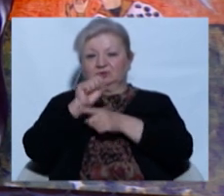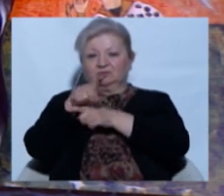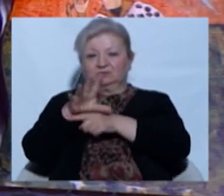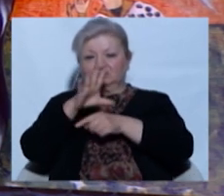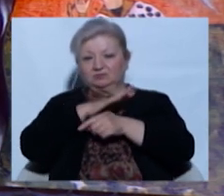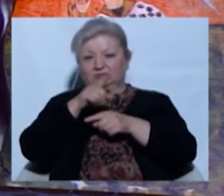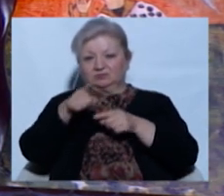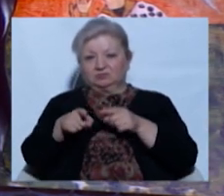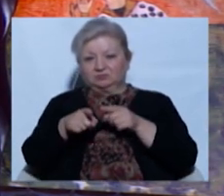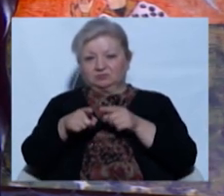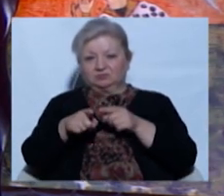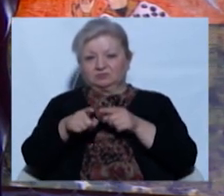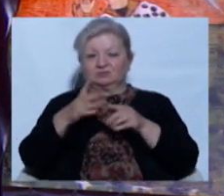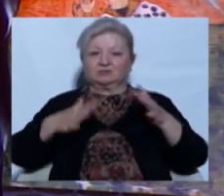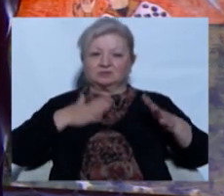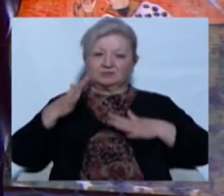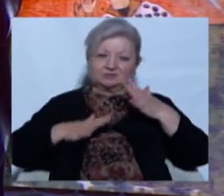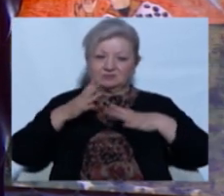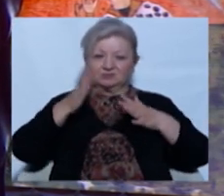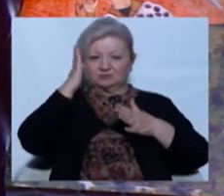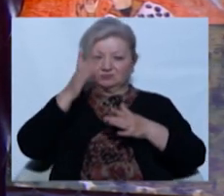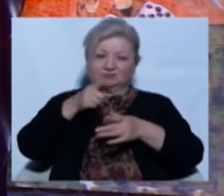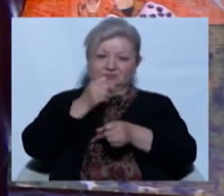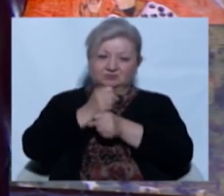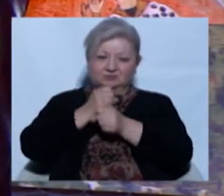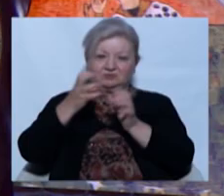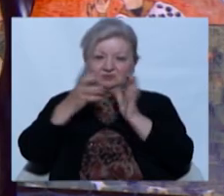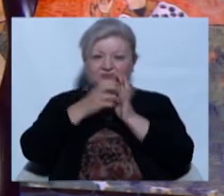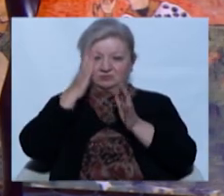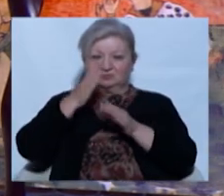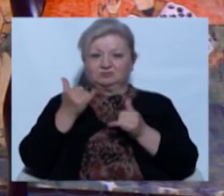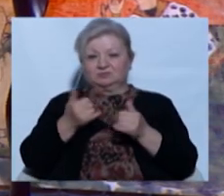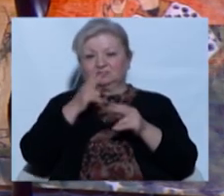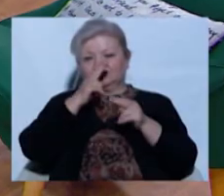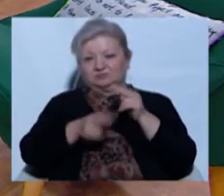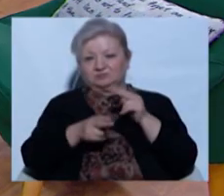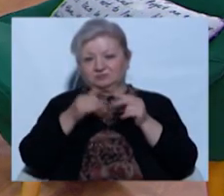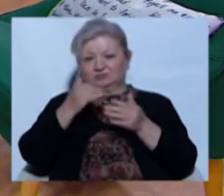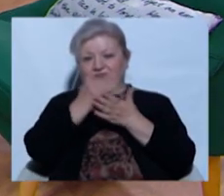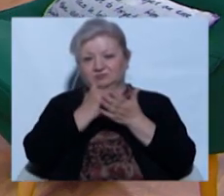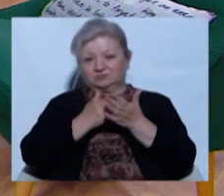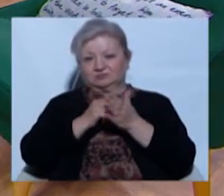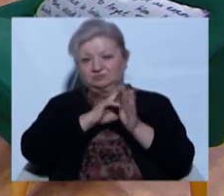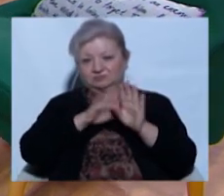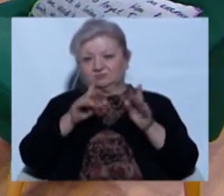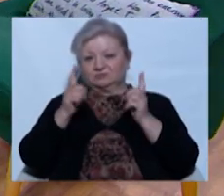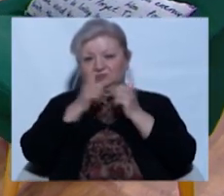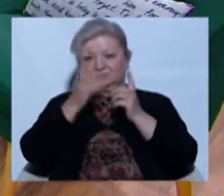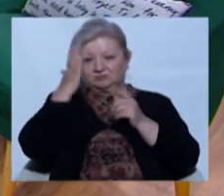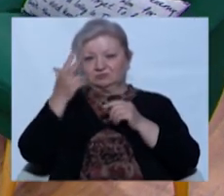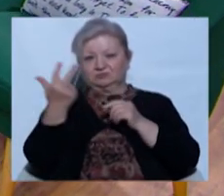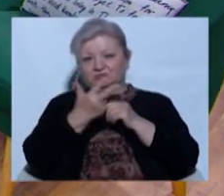იმედია გახალისდებით მისი კეთებისთვის, საინტერესო იქნება და ამით დავასრულოთ დღევანდელი გაკვეთილი. ჩვენ შევხვდებით